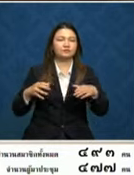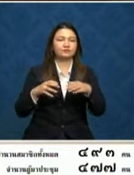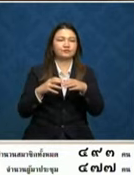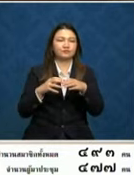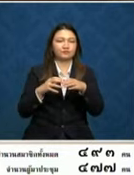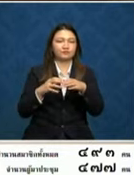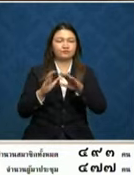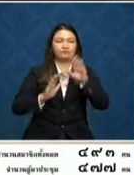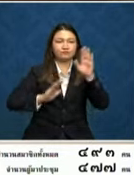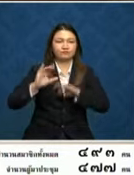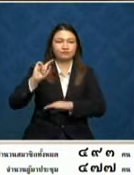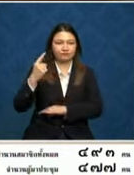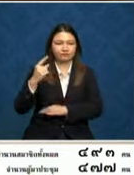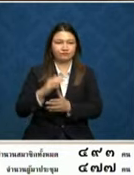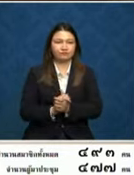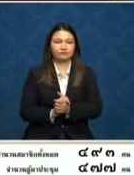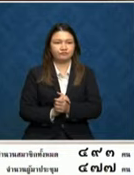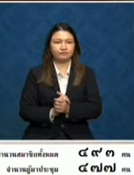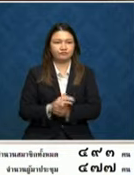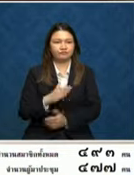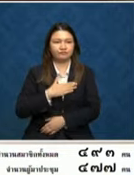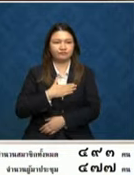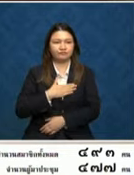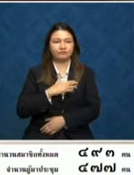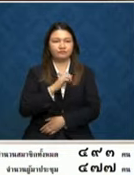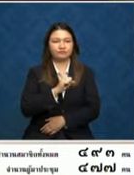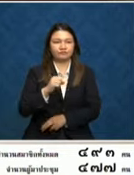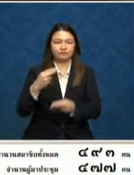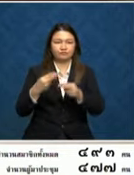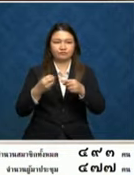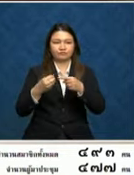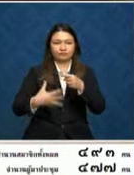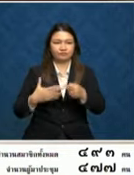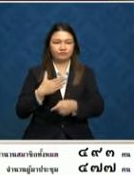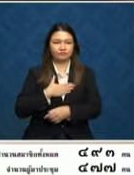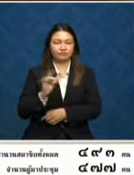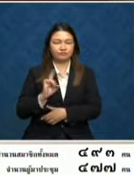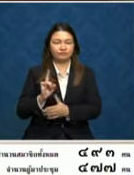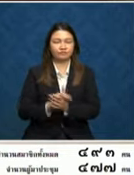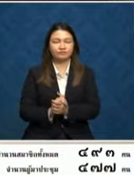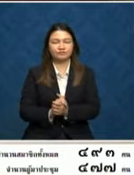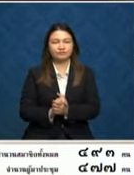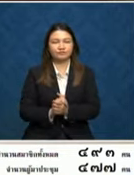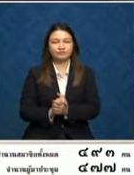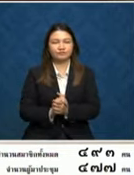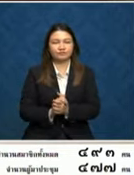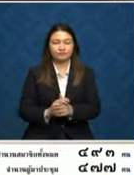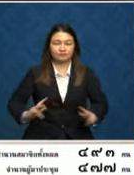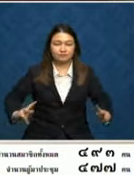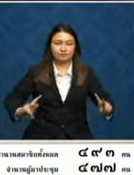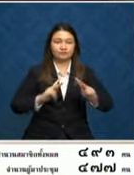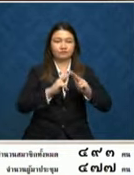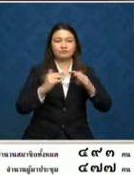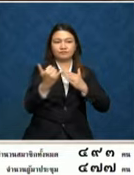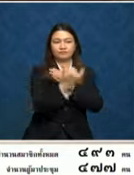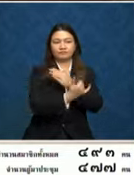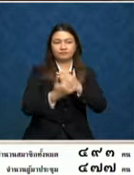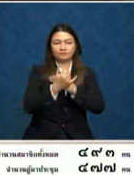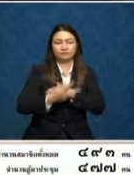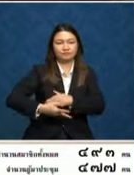ชื่อขอบคุณท่านประธานอีกครั้งหนึ่งครับท่านประธานครับกระทรวงต่างประเทศผมขอตัดไ